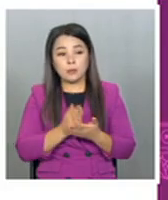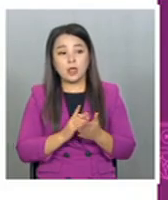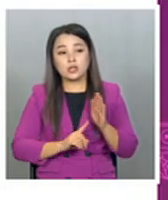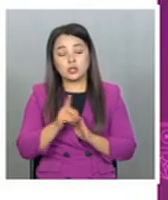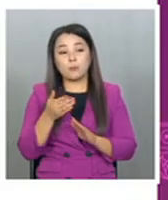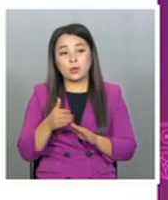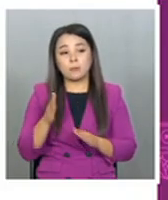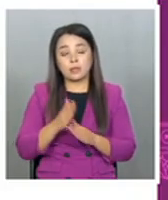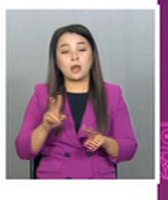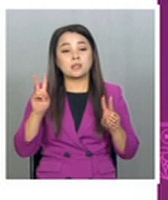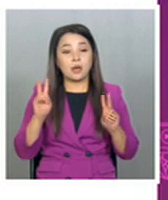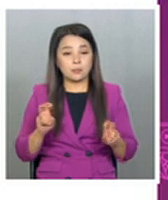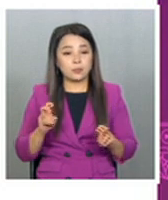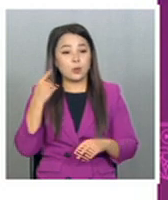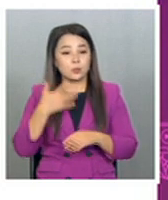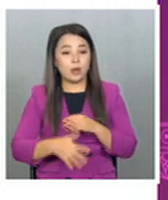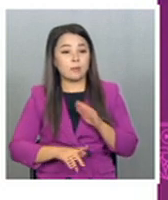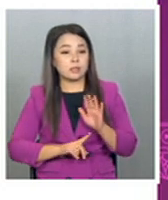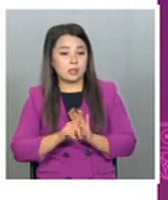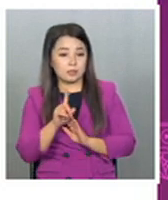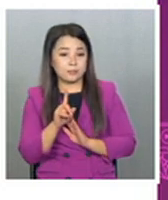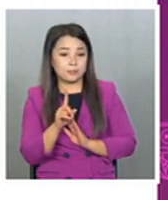бөлім тақырыпты түсінумен басталады.